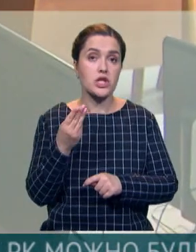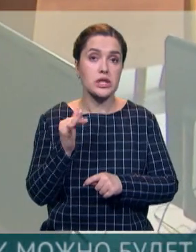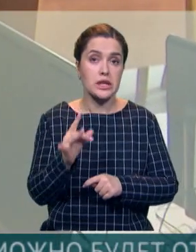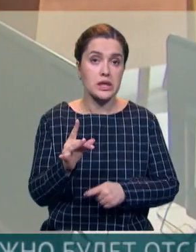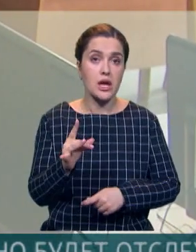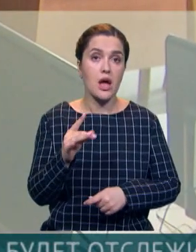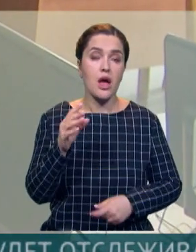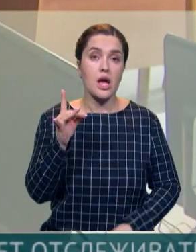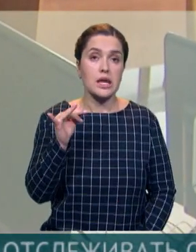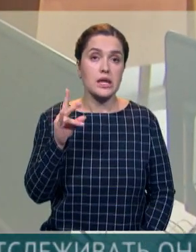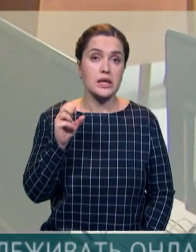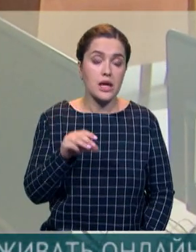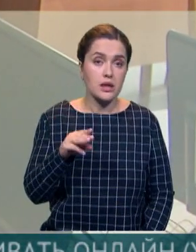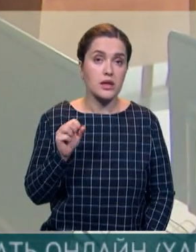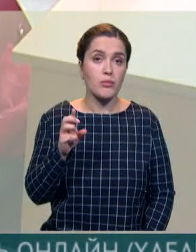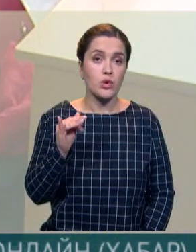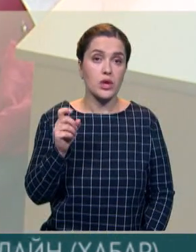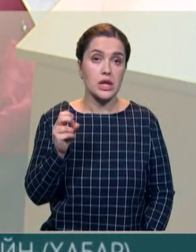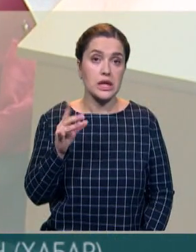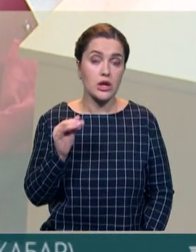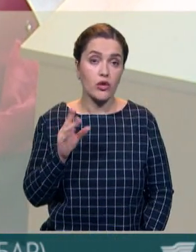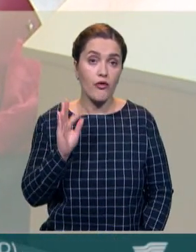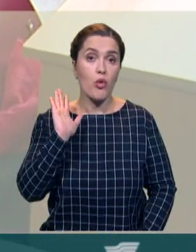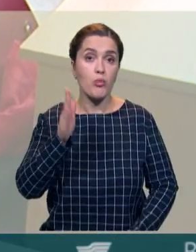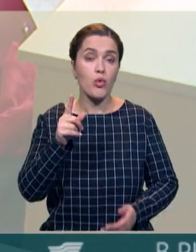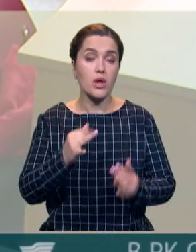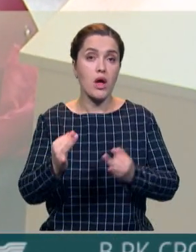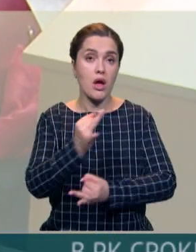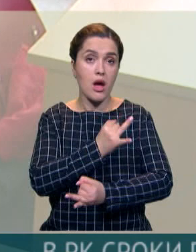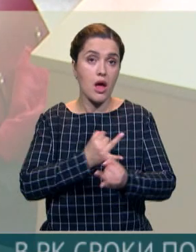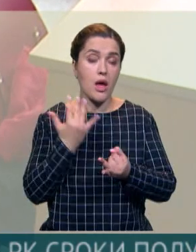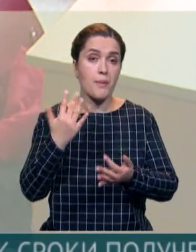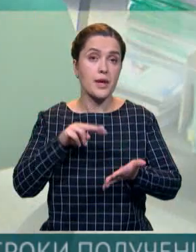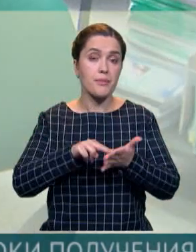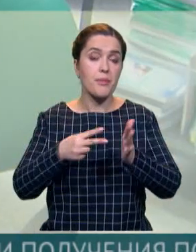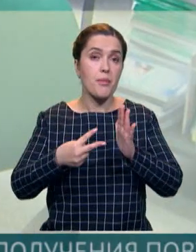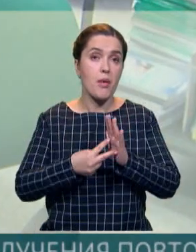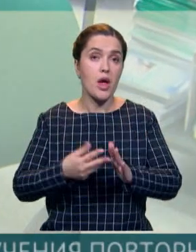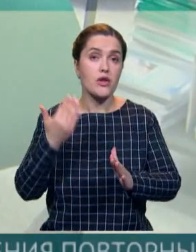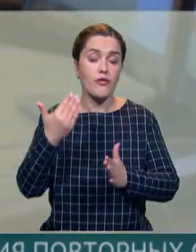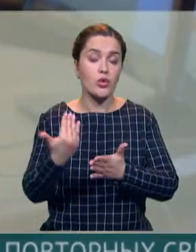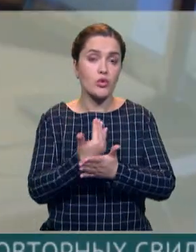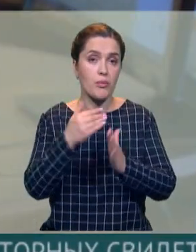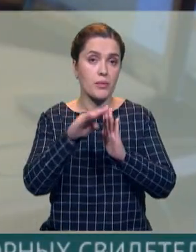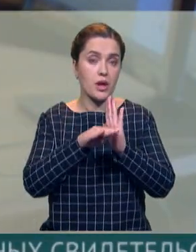Ринат Абдулхаликов. В центре внимания участников 5 социальных инициатив главы государства.